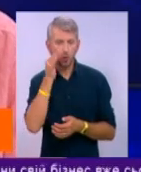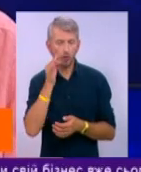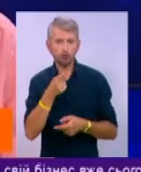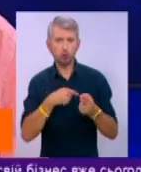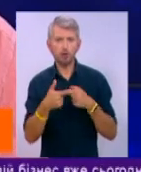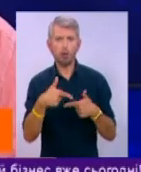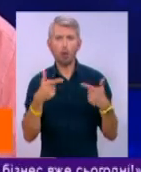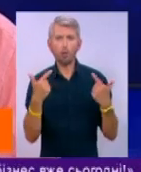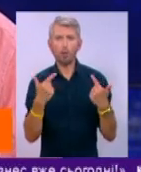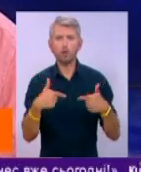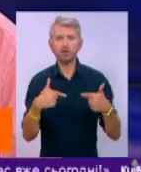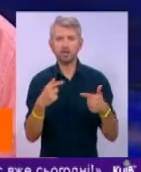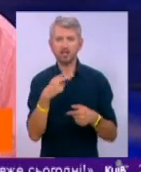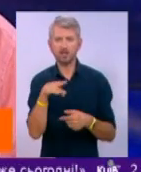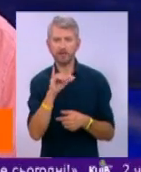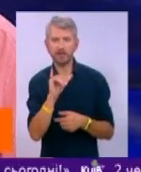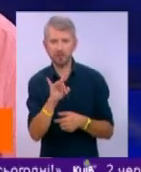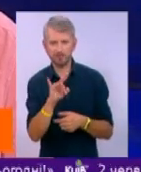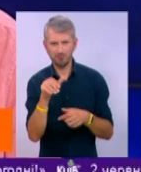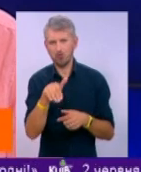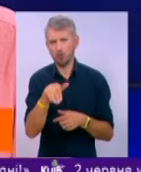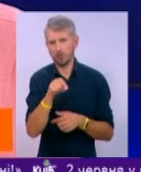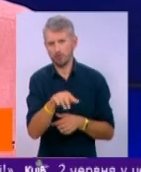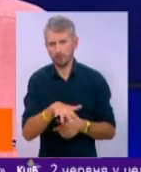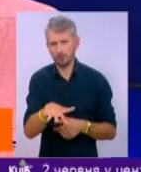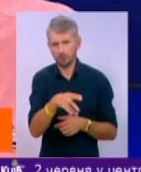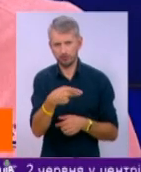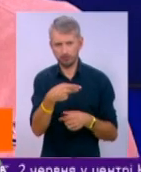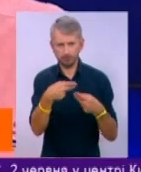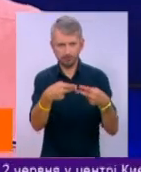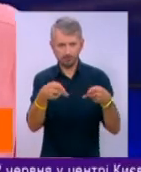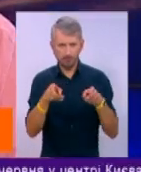двір у власній державі і так далі. Тобто цей процес продовжується.